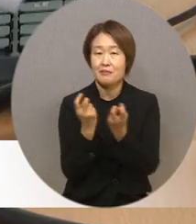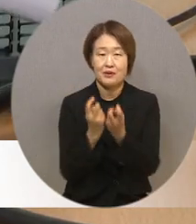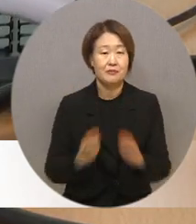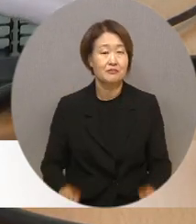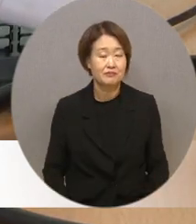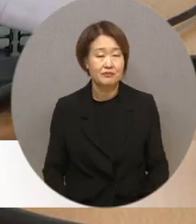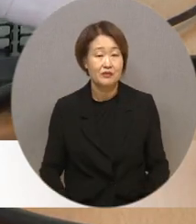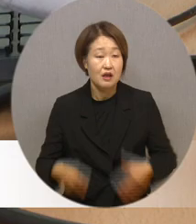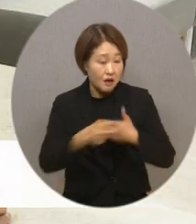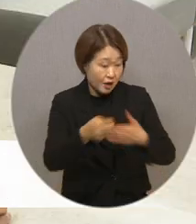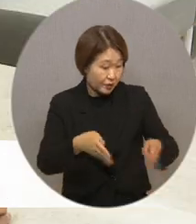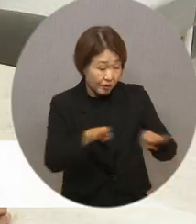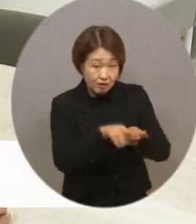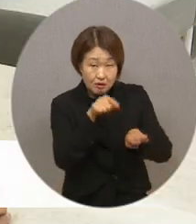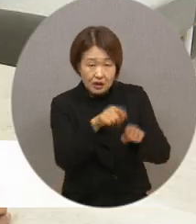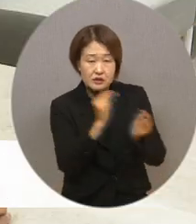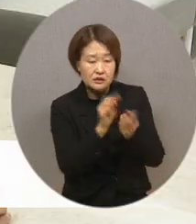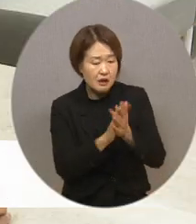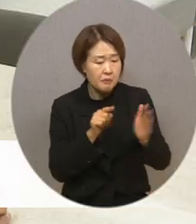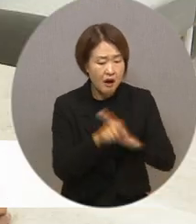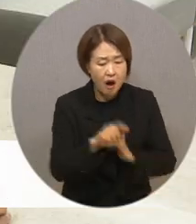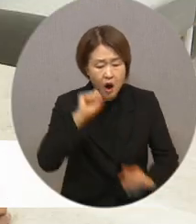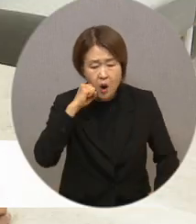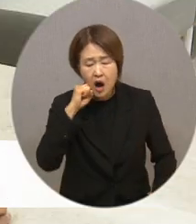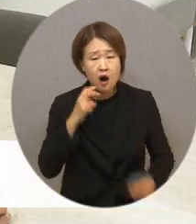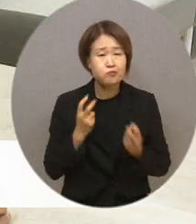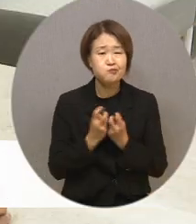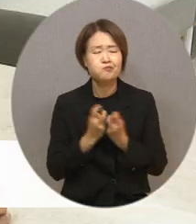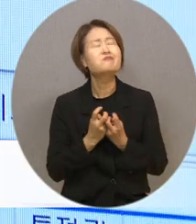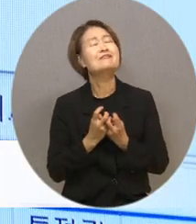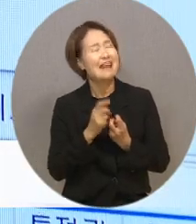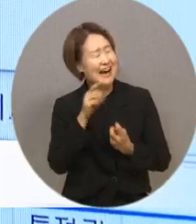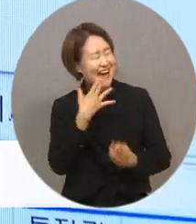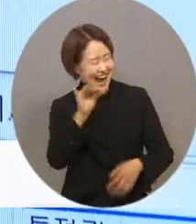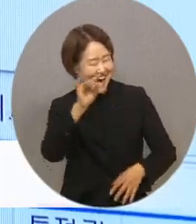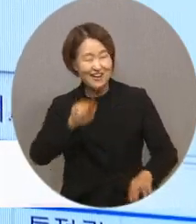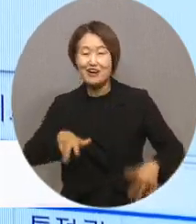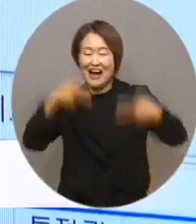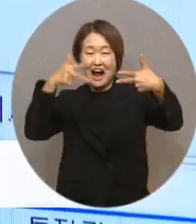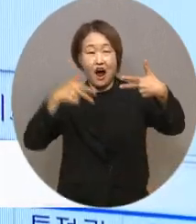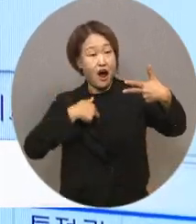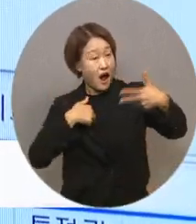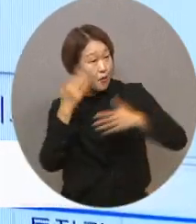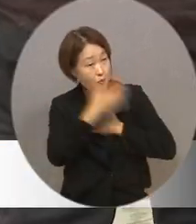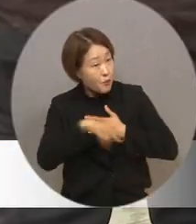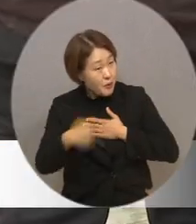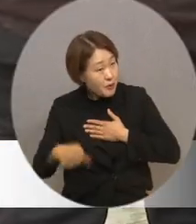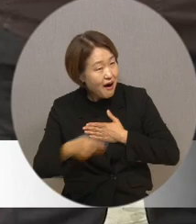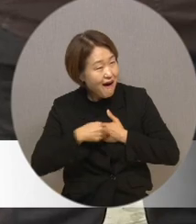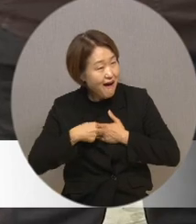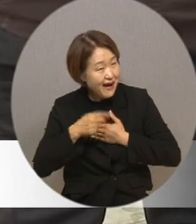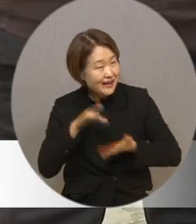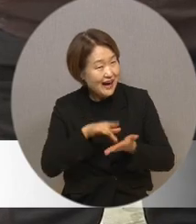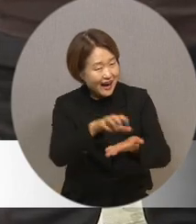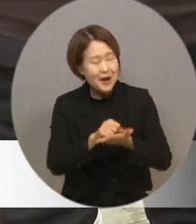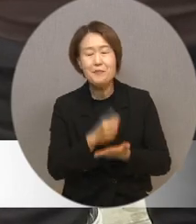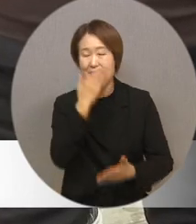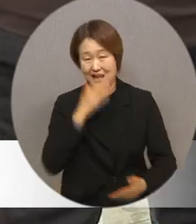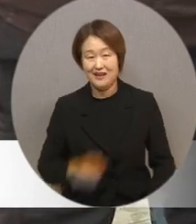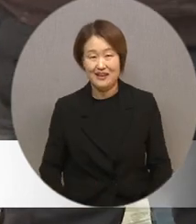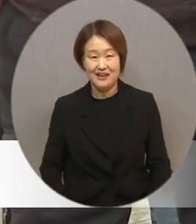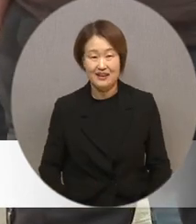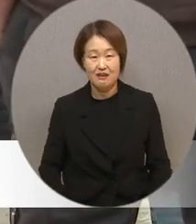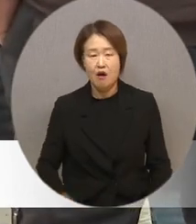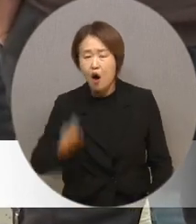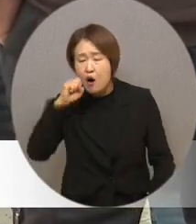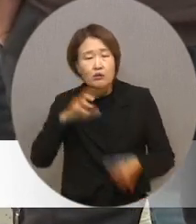또한 의료기관에 직접 방문이 어려운 환자들을 위한 비대면 진료도 받을 수 있습니다. 취약계층을 위한 보호